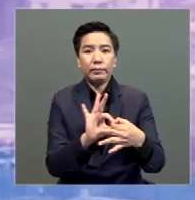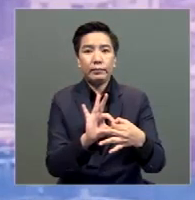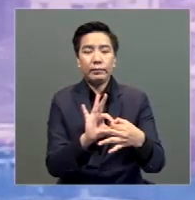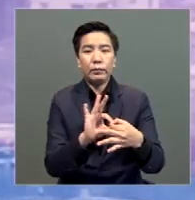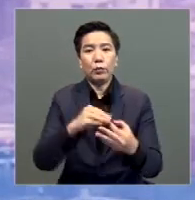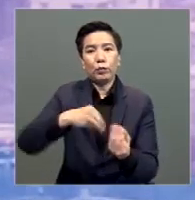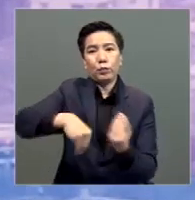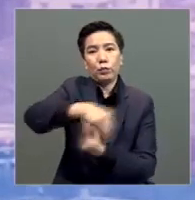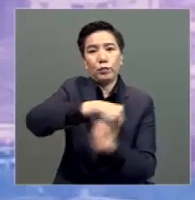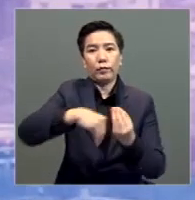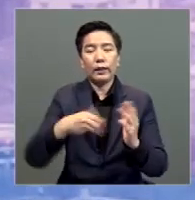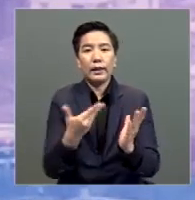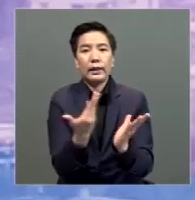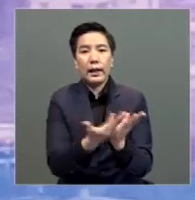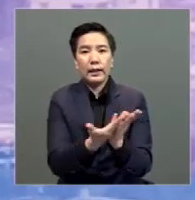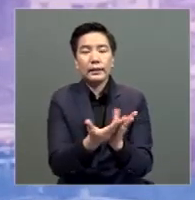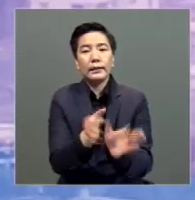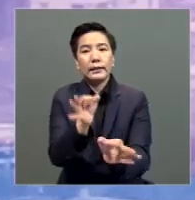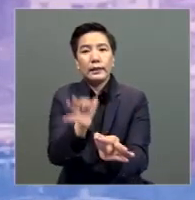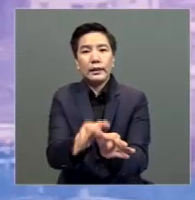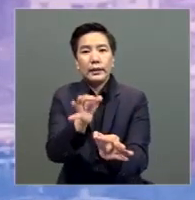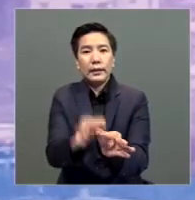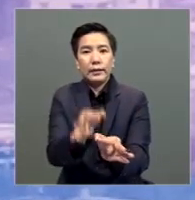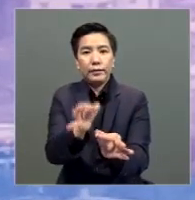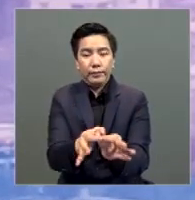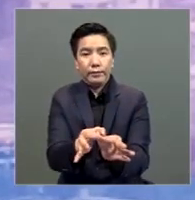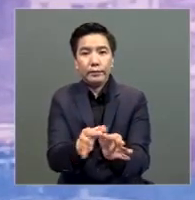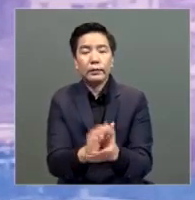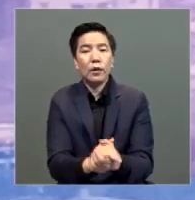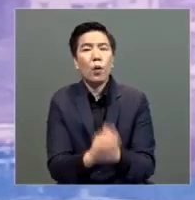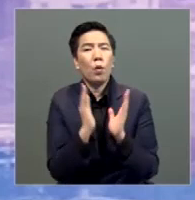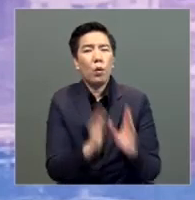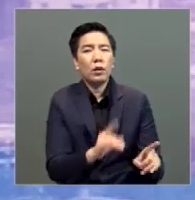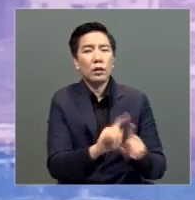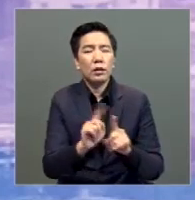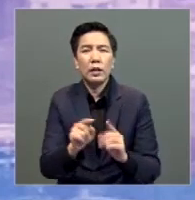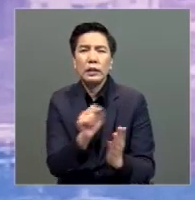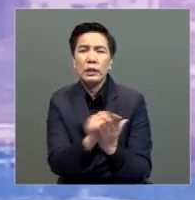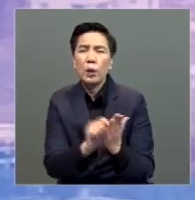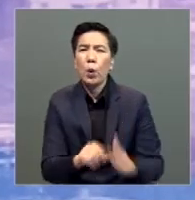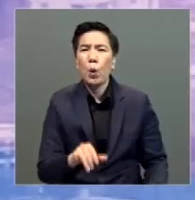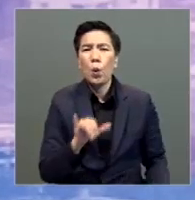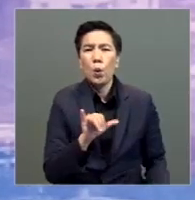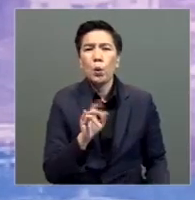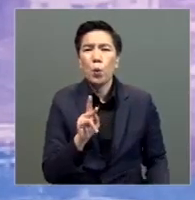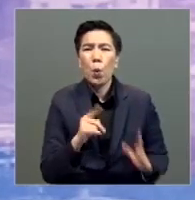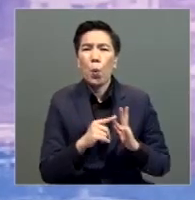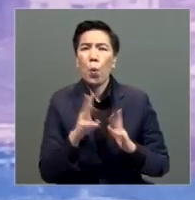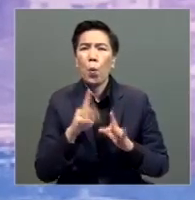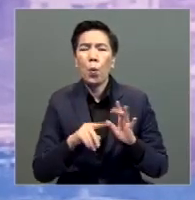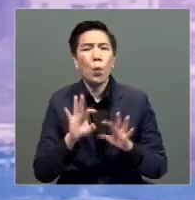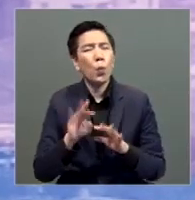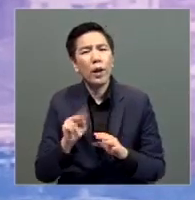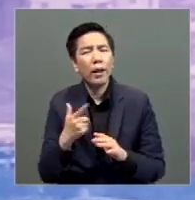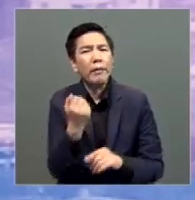ธุรกิจการเงินการธนาคารหลายคนบอกเอ๊ะไปเขียนทำไมยกเว้นใครมันจะไปฝากเงินถอนเงิน